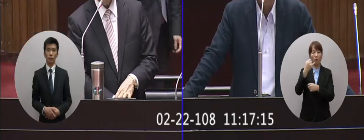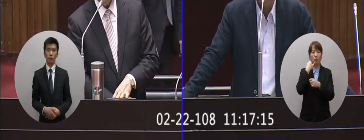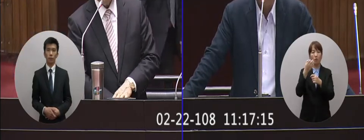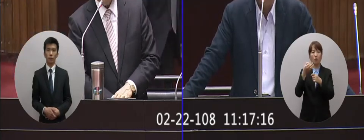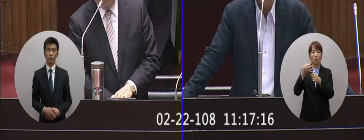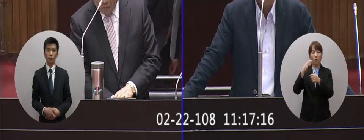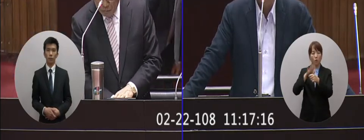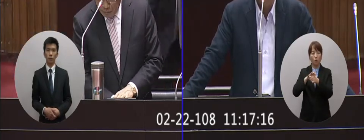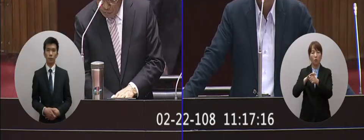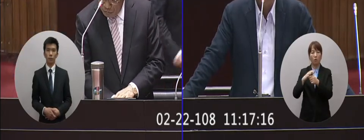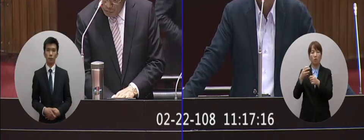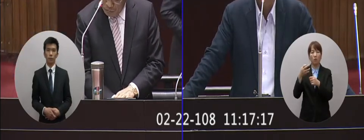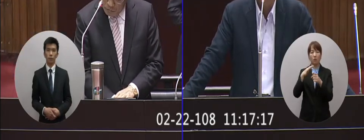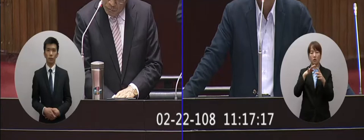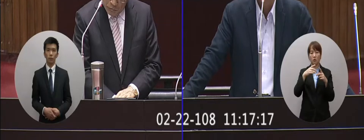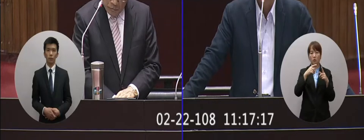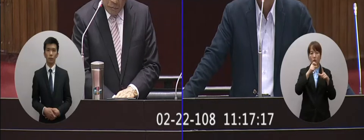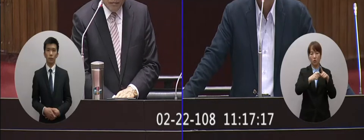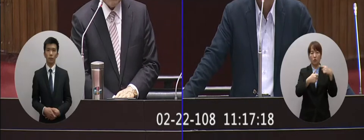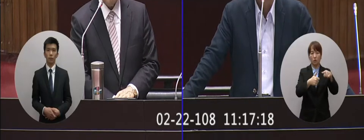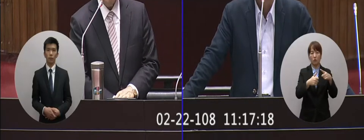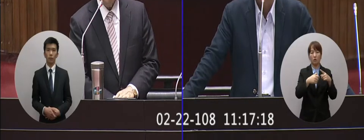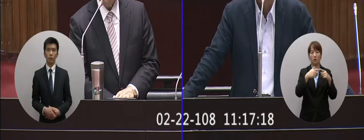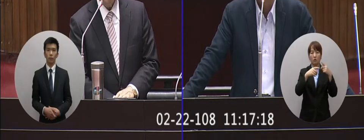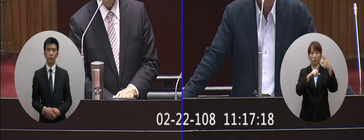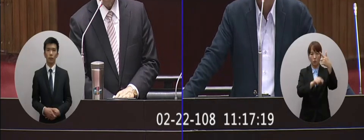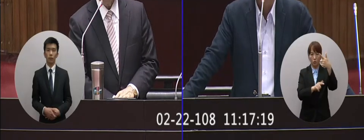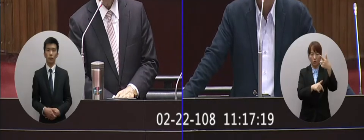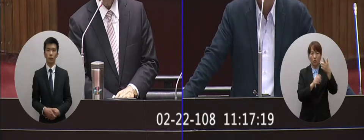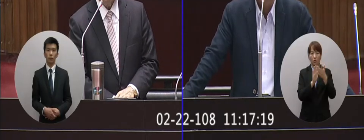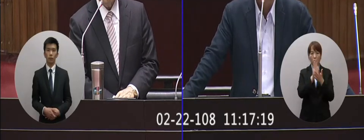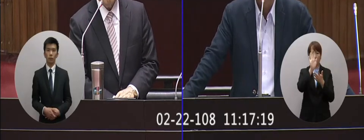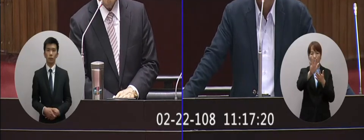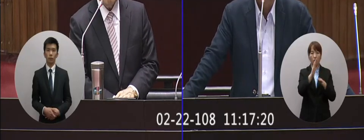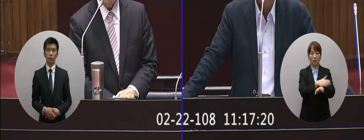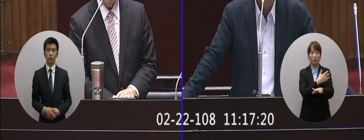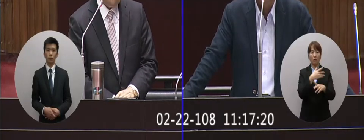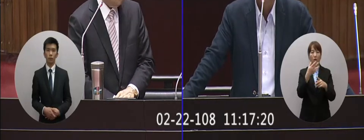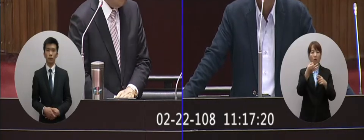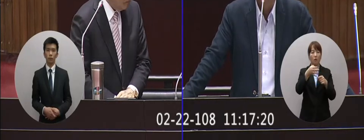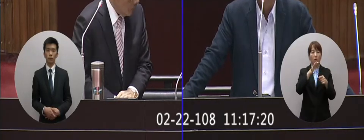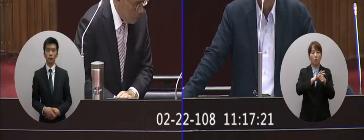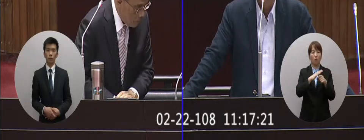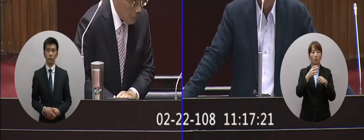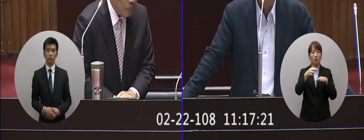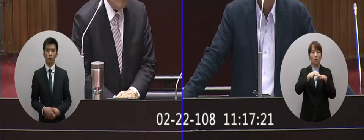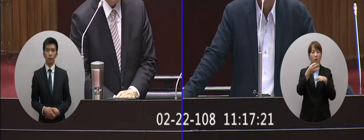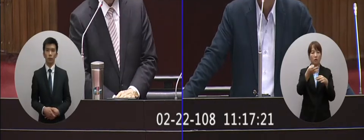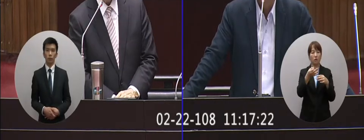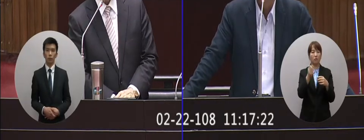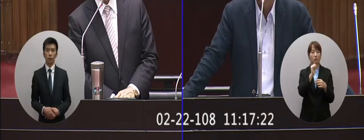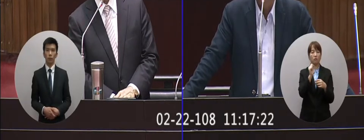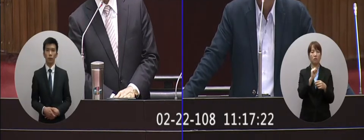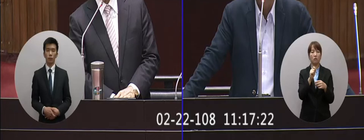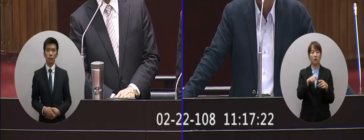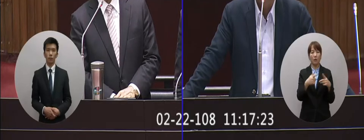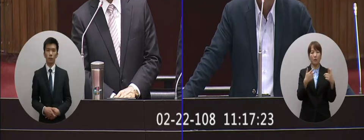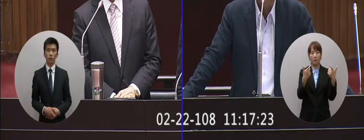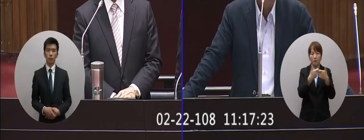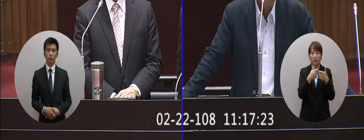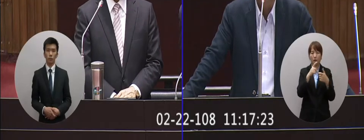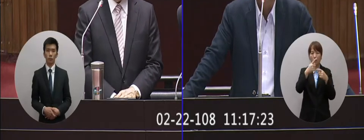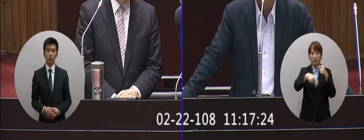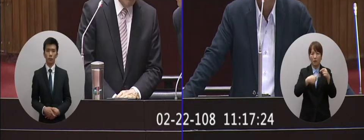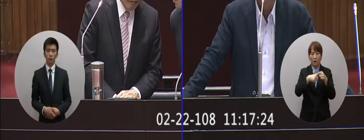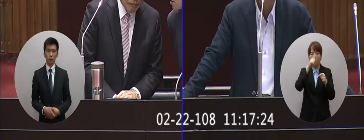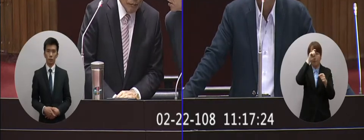金，但是公教在今年6月之后就不能再有年资补偿金了。在这个部分有没有机会，我们符合我们改革的